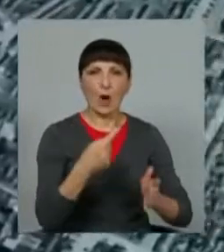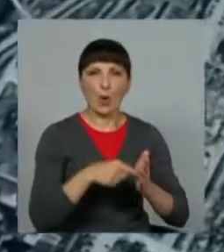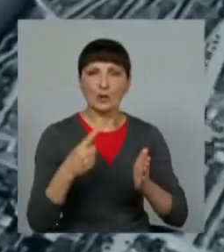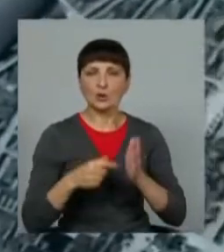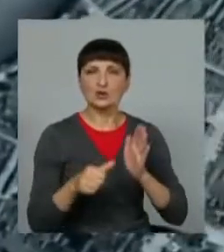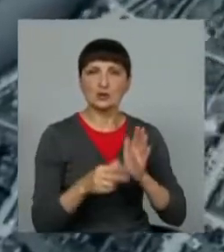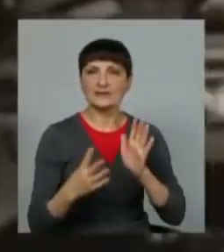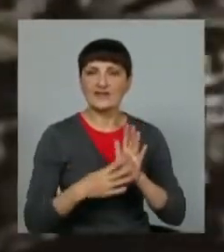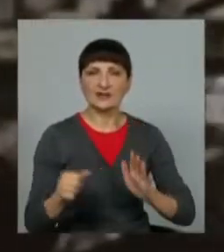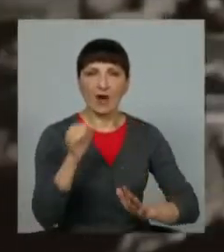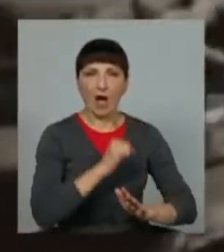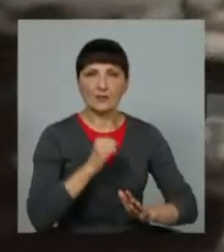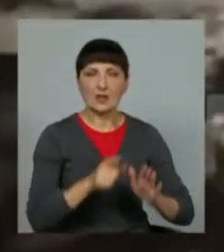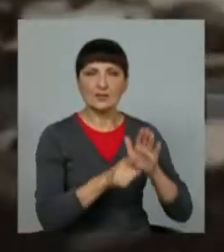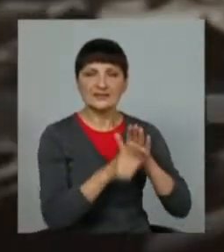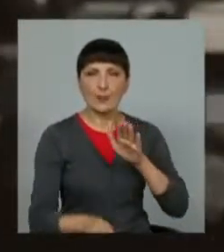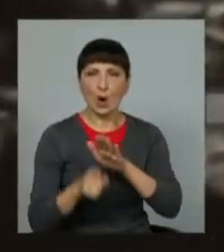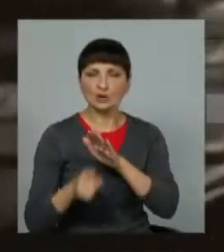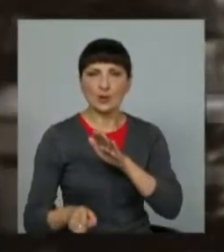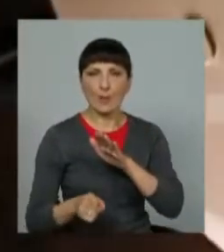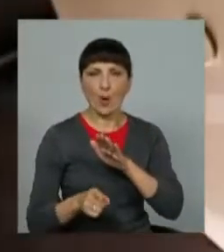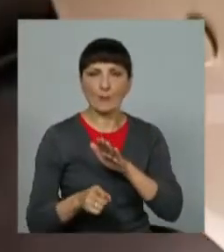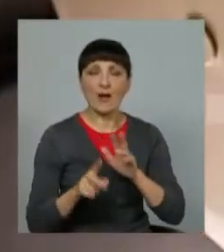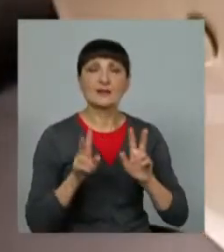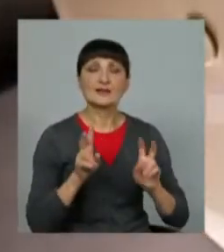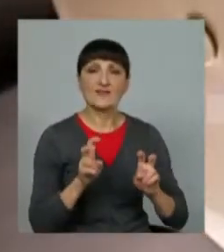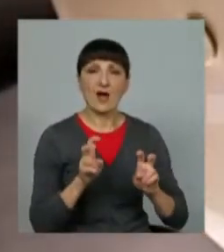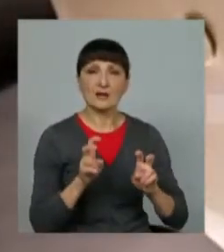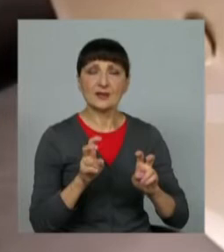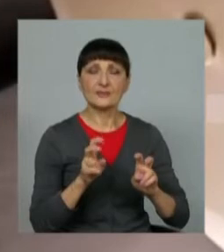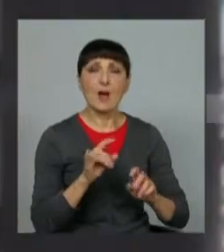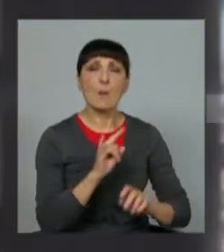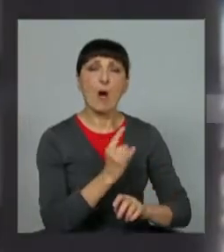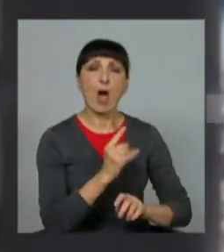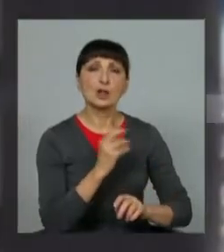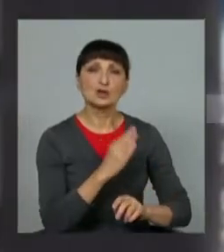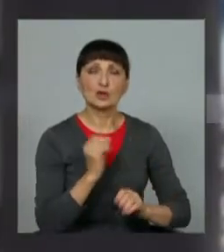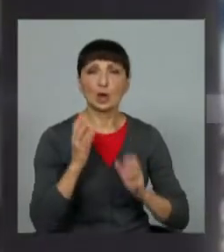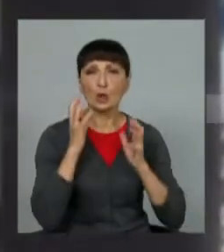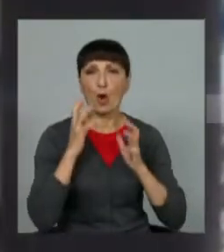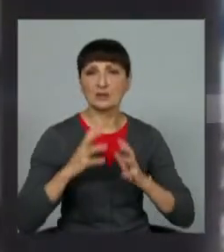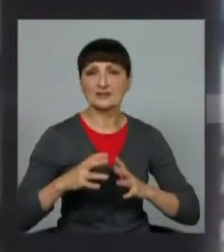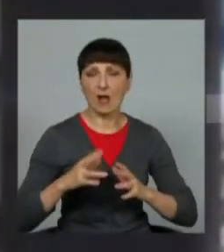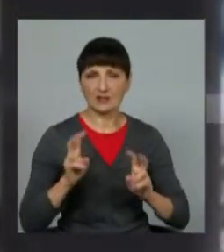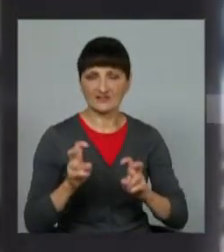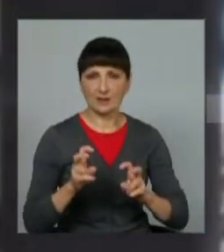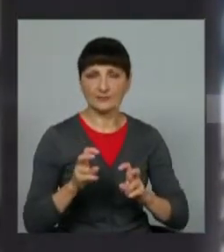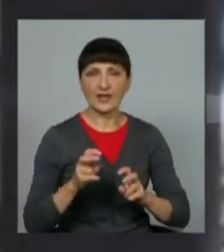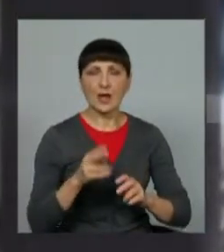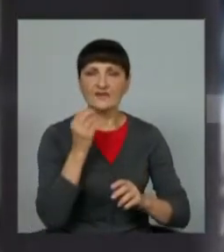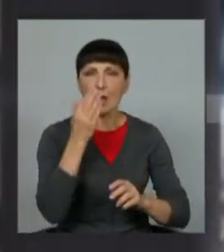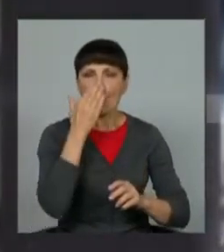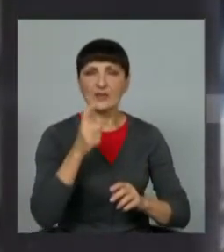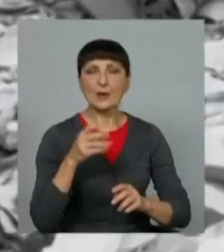и 9 августа были сброшены атомные бомбы с безобидными названиями «Малыш» и «Толстяк». По некоторым данным, в Хиросиме